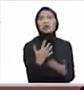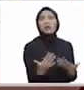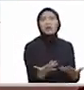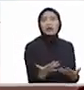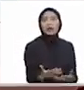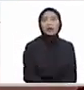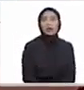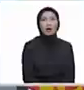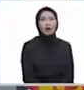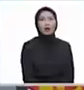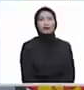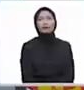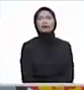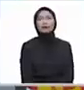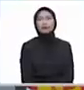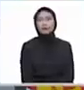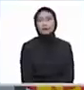Baik.